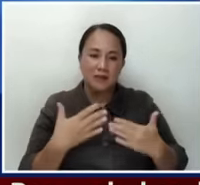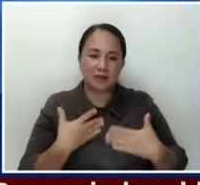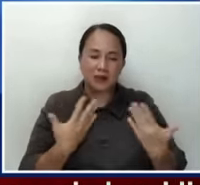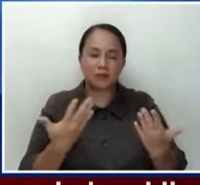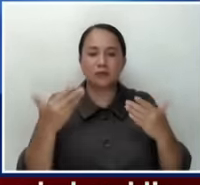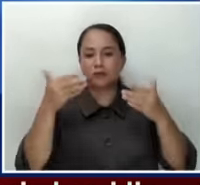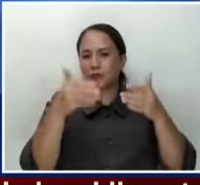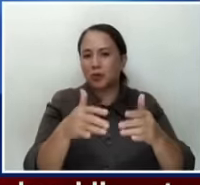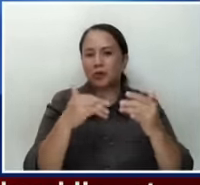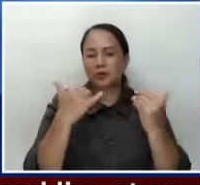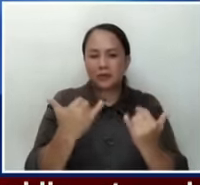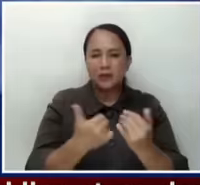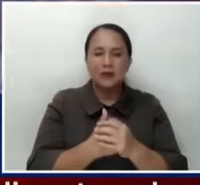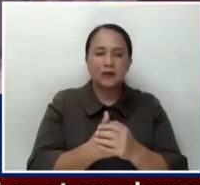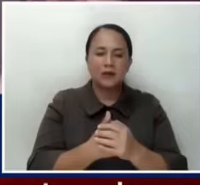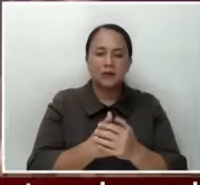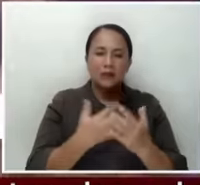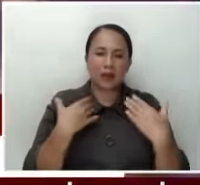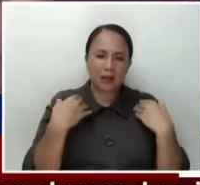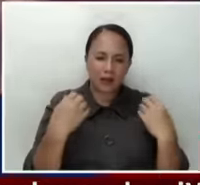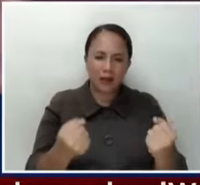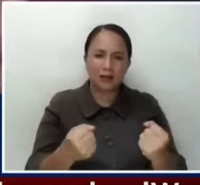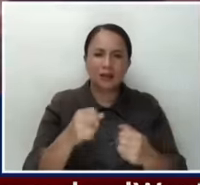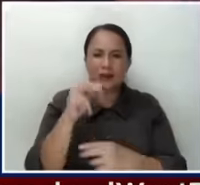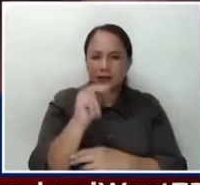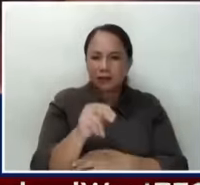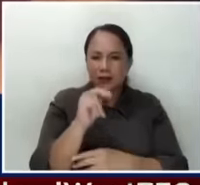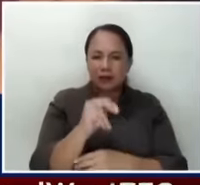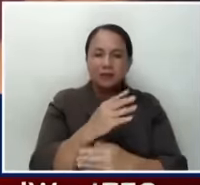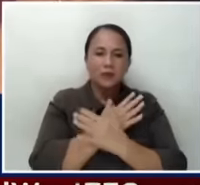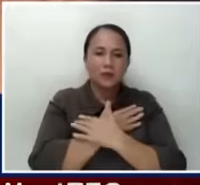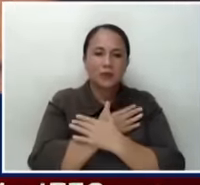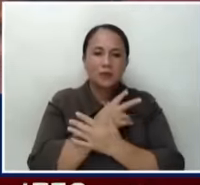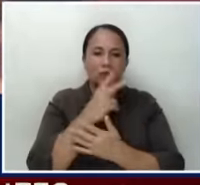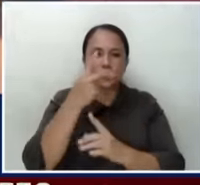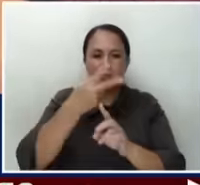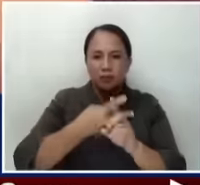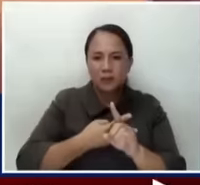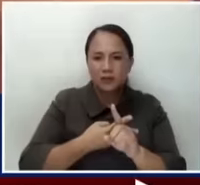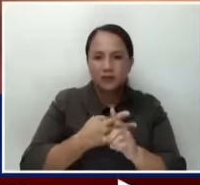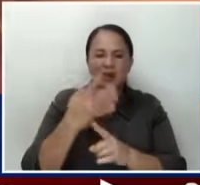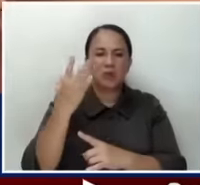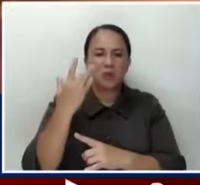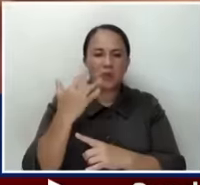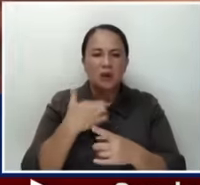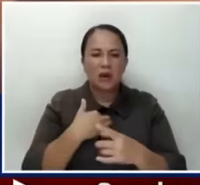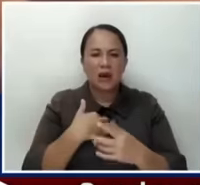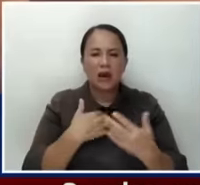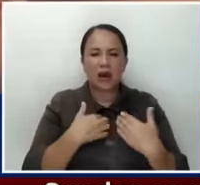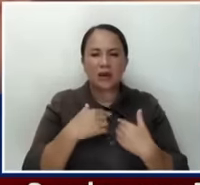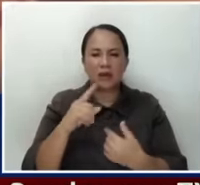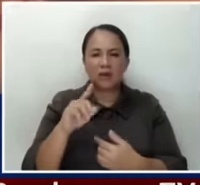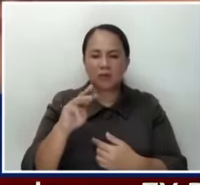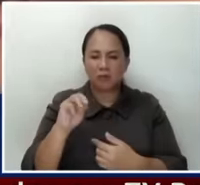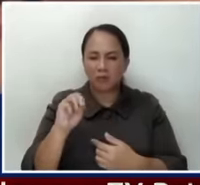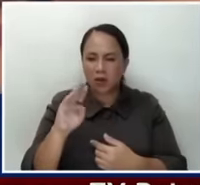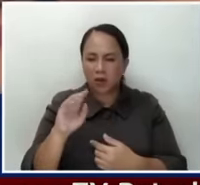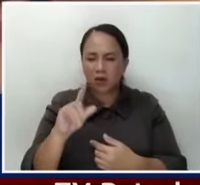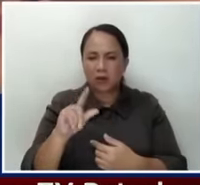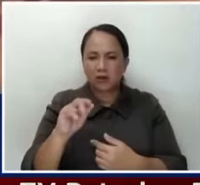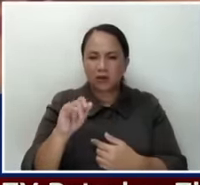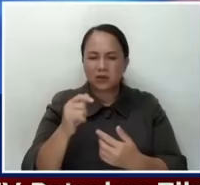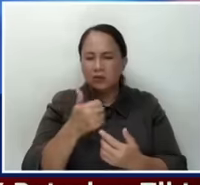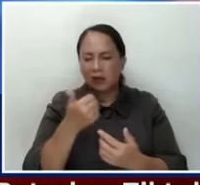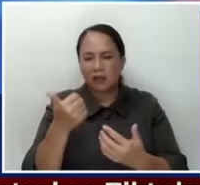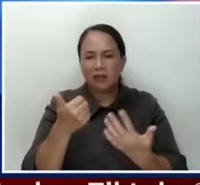si megastar sa kanyang kalusugan at kinailangang magpahinga ng 2 buwan dahil sa kanyang iniindang lumbar lordosis at